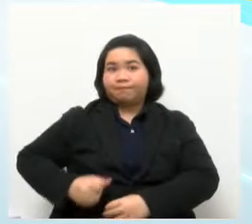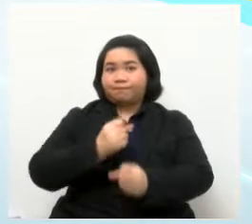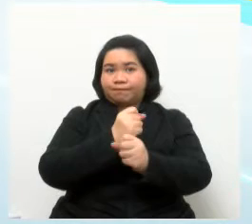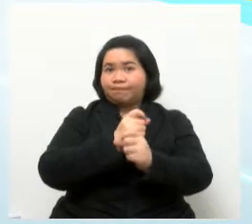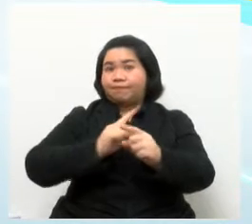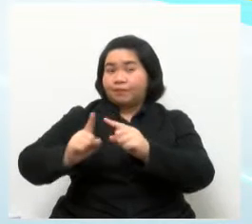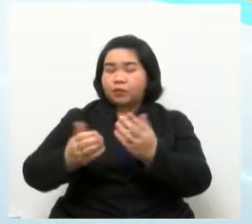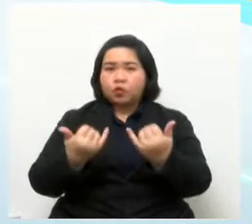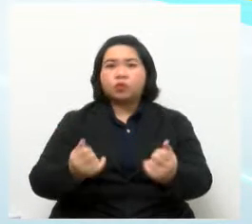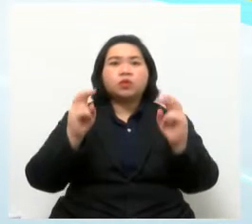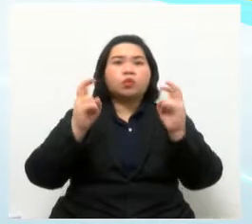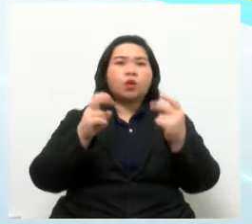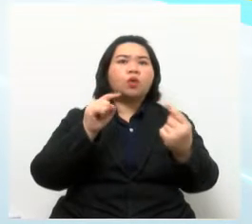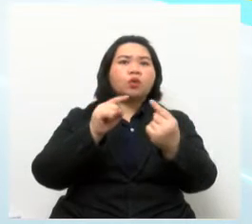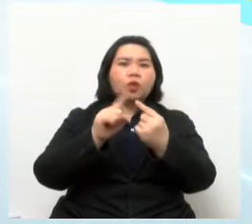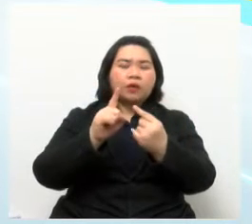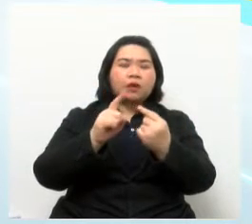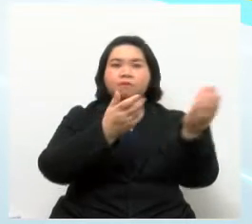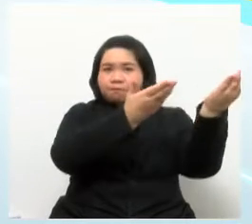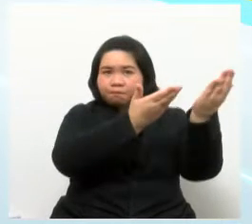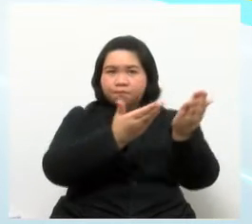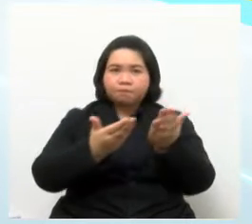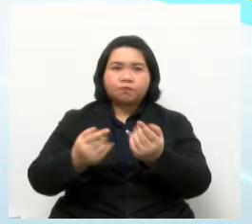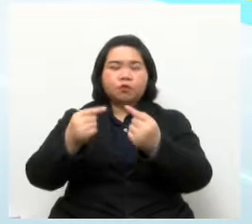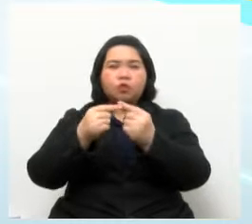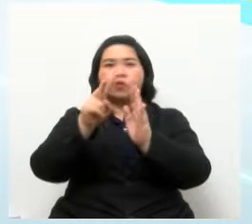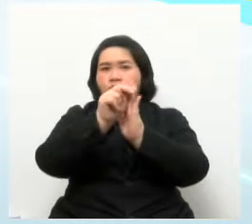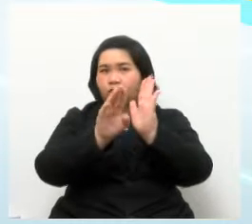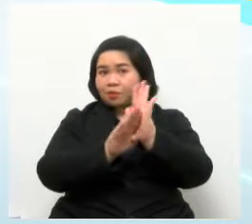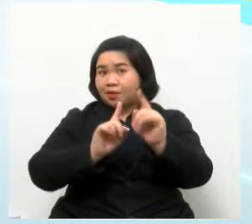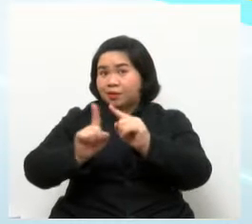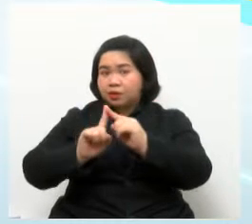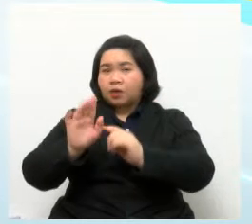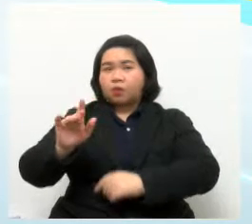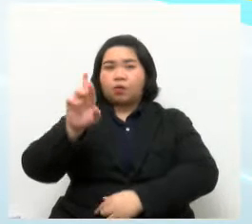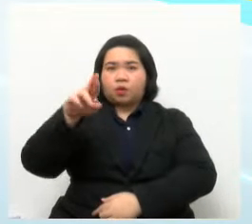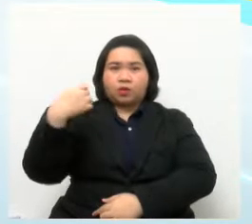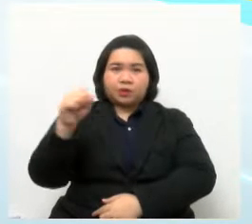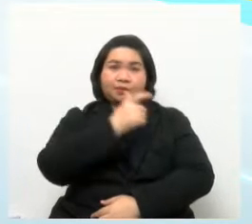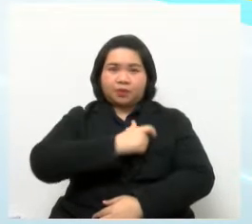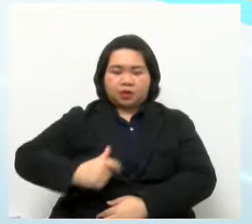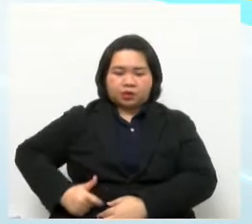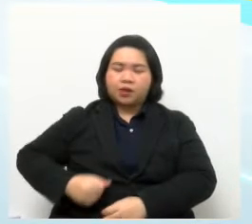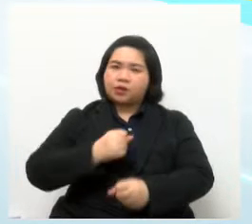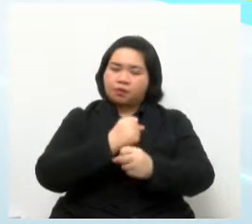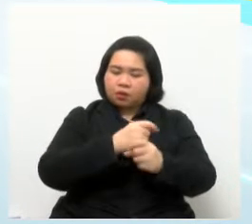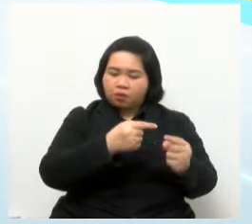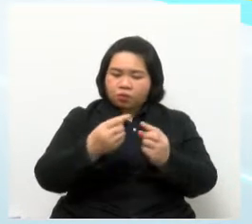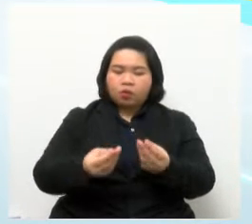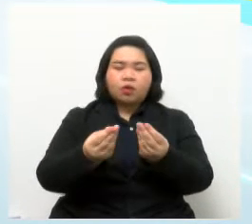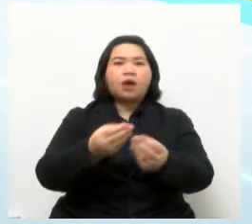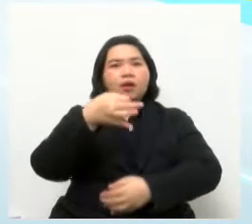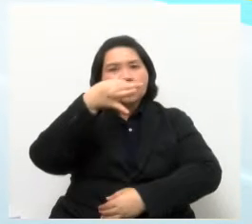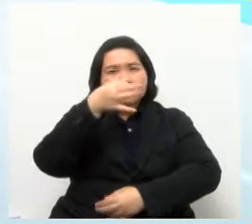อนำเสนอในเรื่องราวของการน้อมนำพระบรมราโชบายด้านการศึกษาของในหลวงรัชกาลที่10สู่การปฏิบัติด้านการมีงานทำมีอา